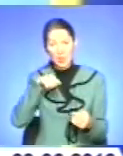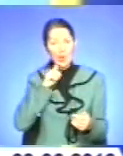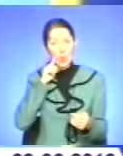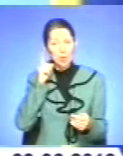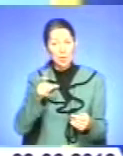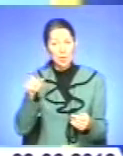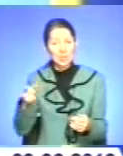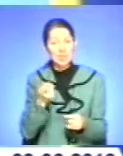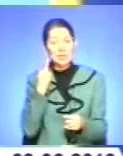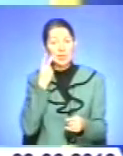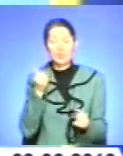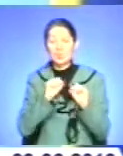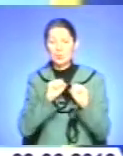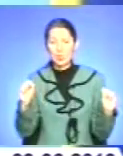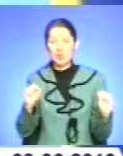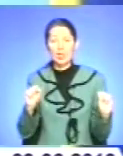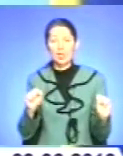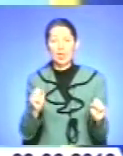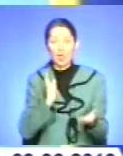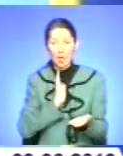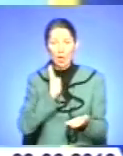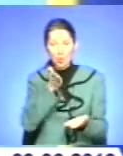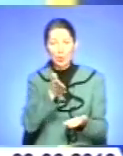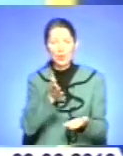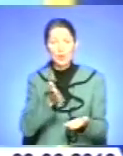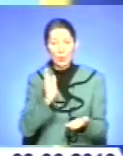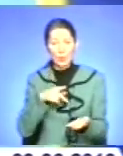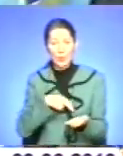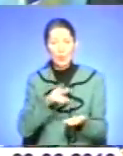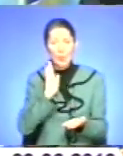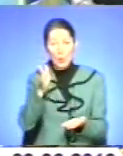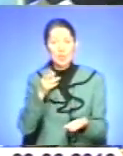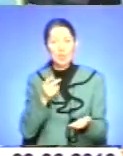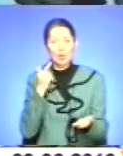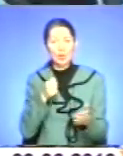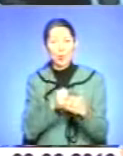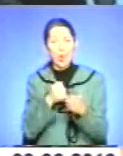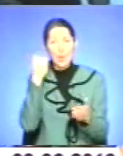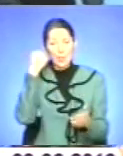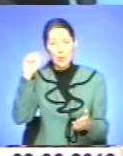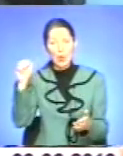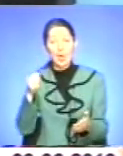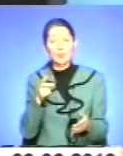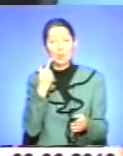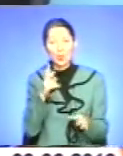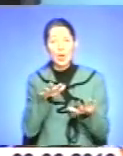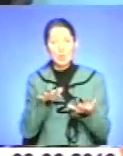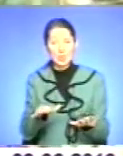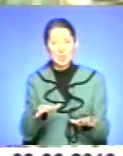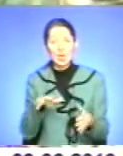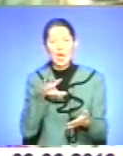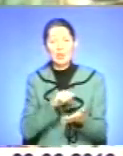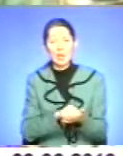сміливіші. Вони рішучі, вони йдуть вперед і знають, йдуть завжди до перемоги. Друге загальнокомандне місце у спартакіаді